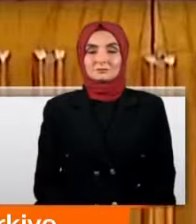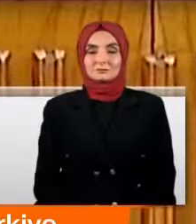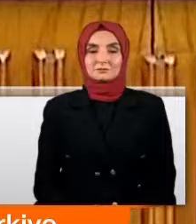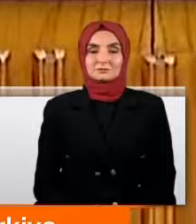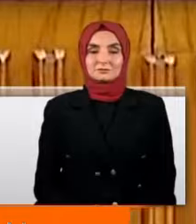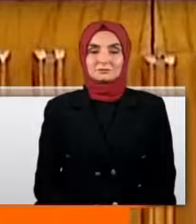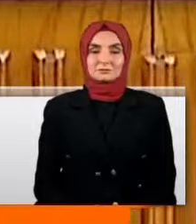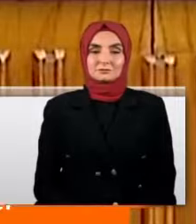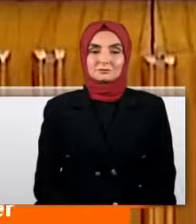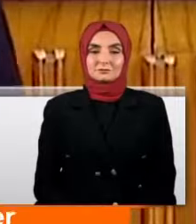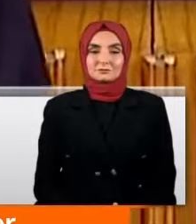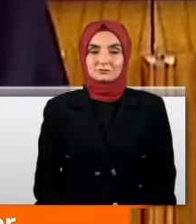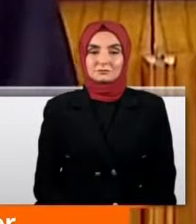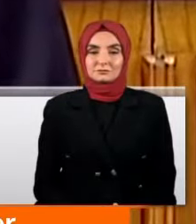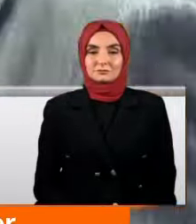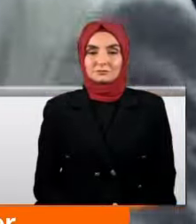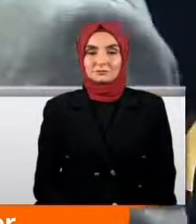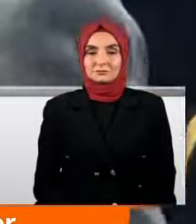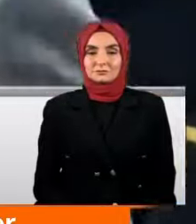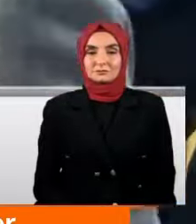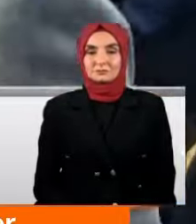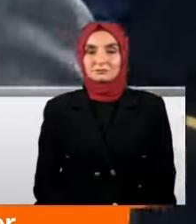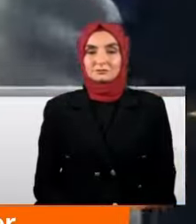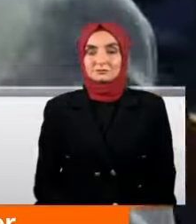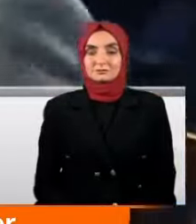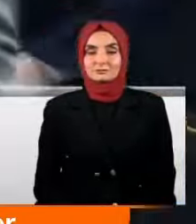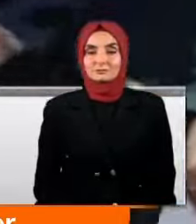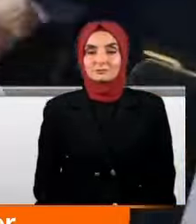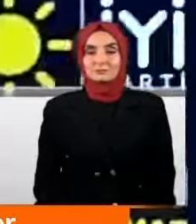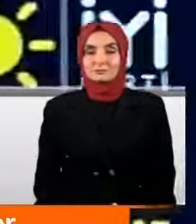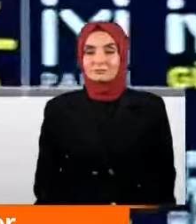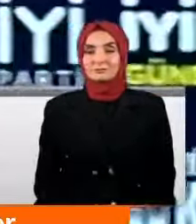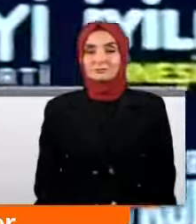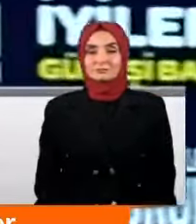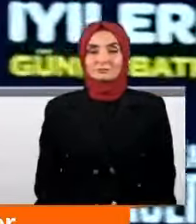Kongreler kongrelerde kalmalıdır.